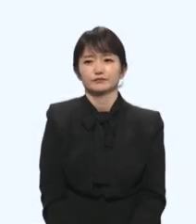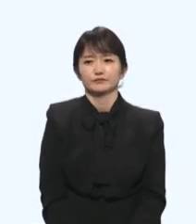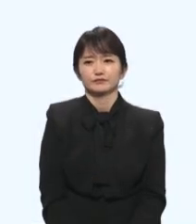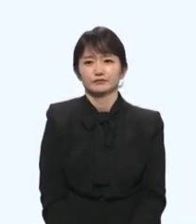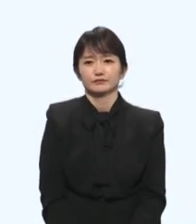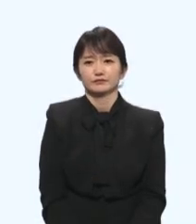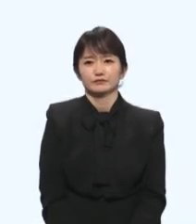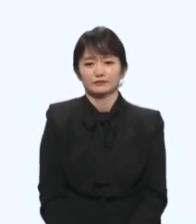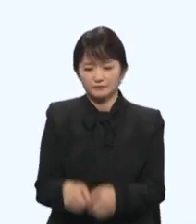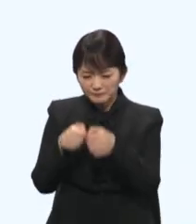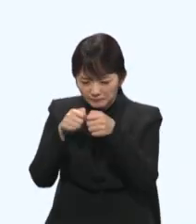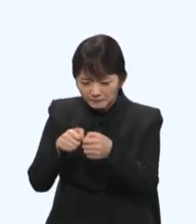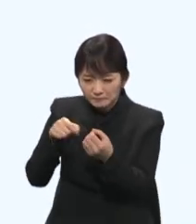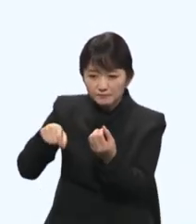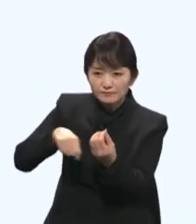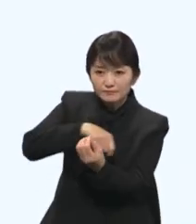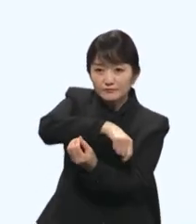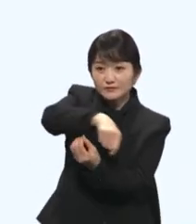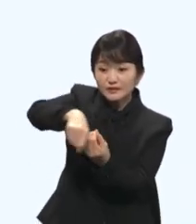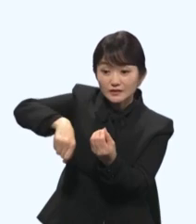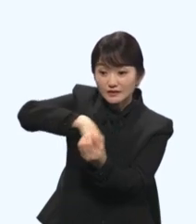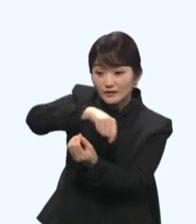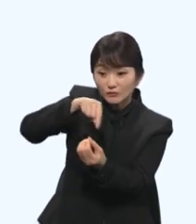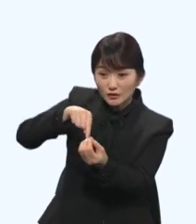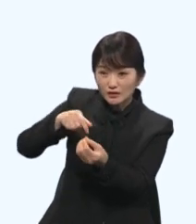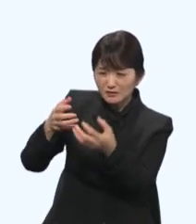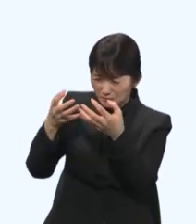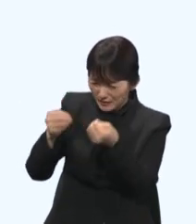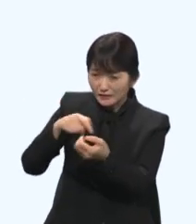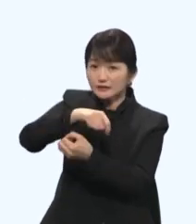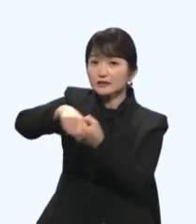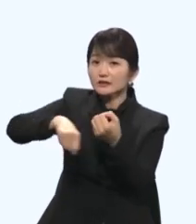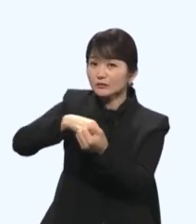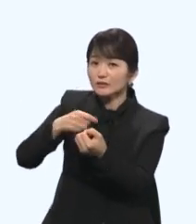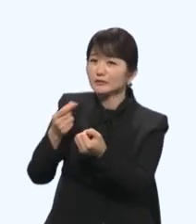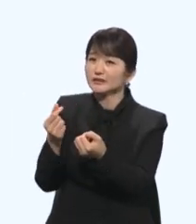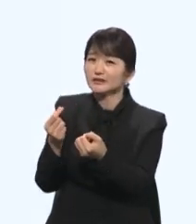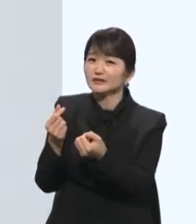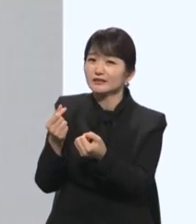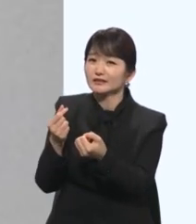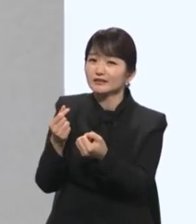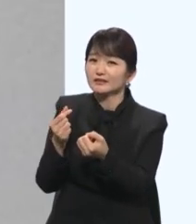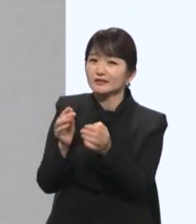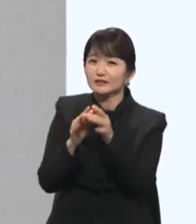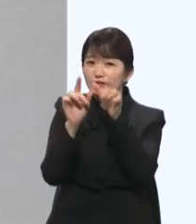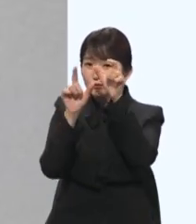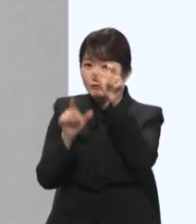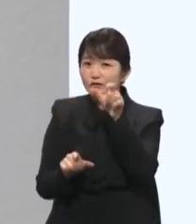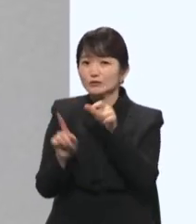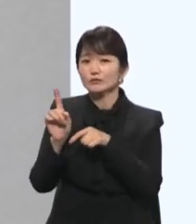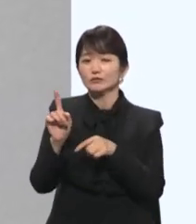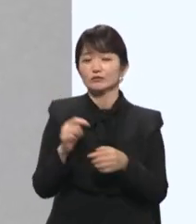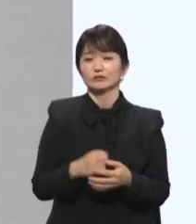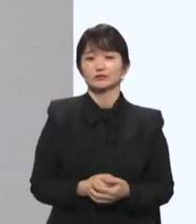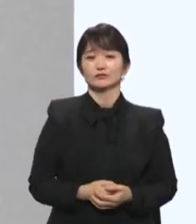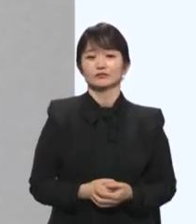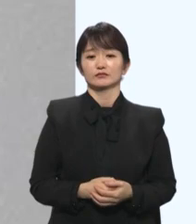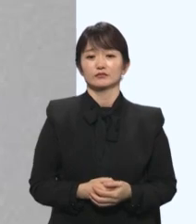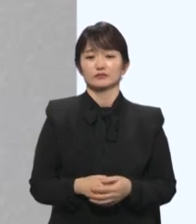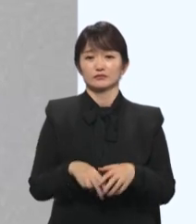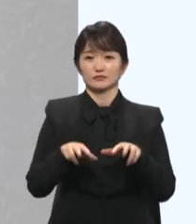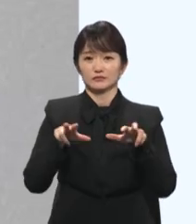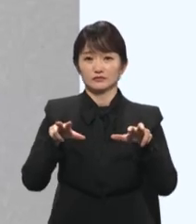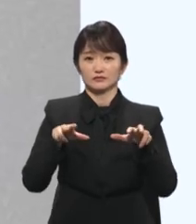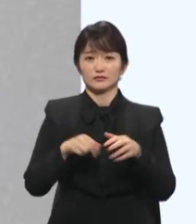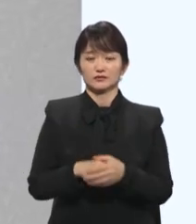촘촘히 감으려 많이 감아야 되는 거 아닙니까 그게 그거 같은데 누리꾼 판단은 어때요네 그래서이 지금 여기에